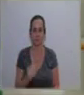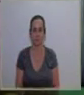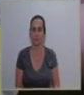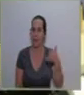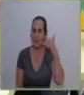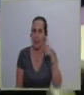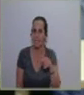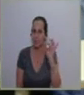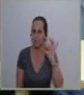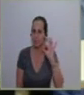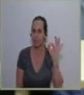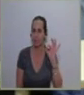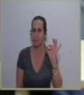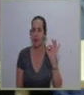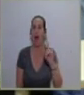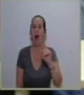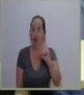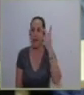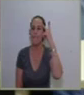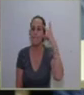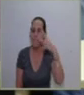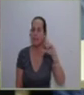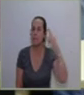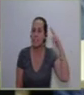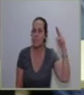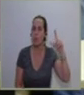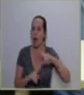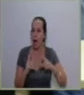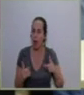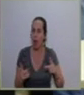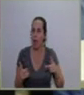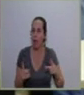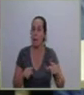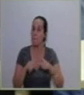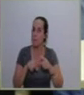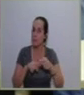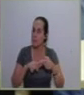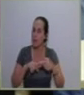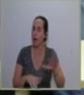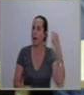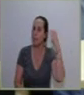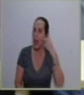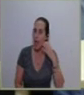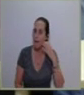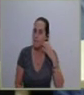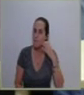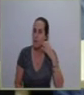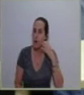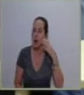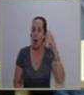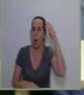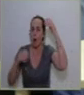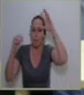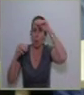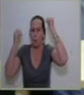טלפון. ו? הבנתי, בגלל שהצלצול היה אחר, בגלל זה הראת את זה? פצירה, טלפון, גוצ'י עם כובע,